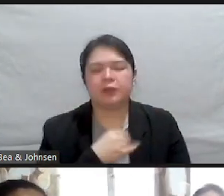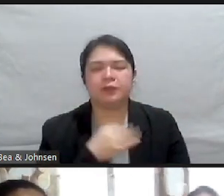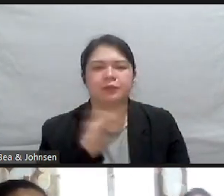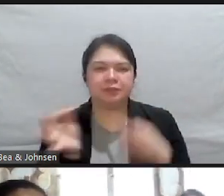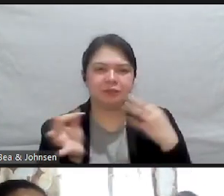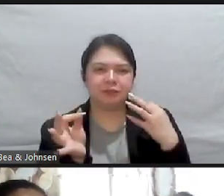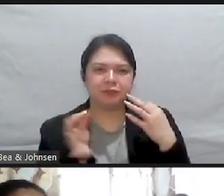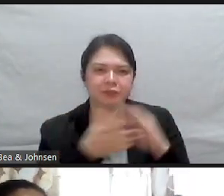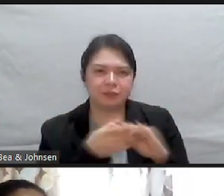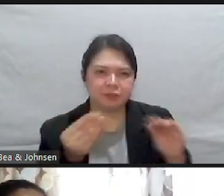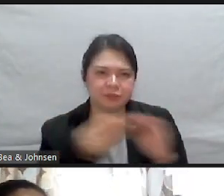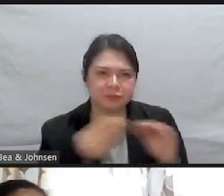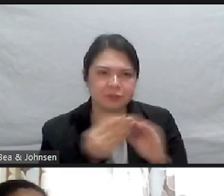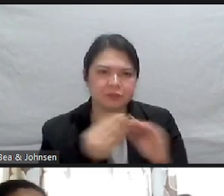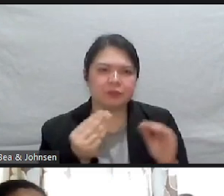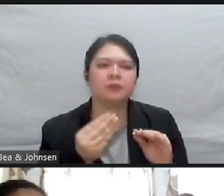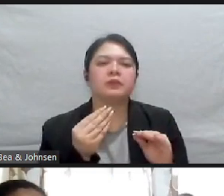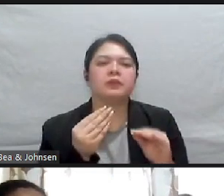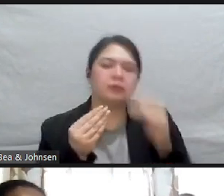no? Kaya